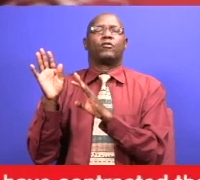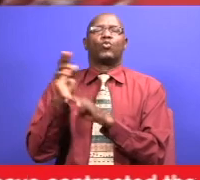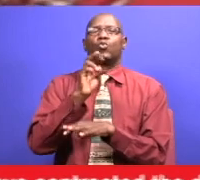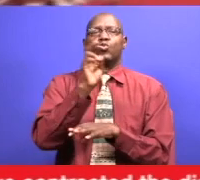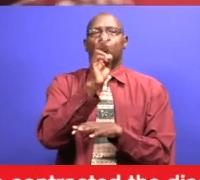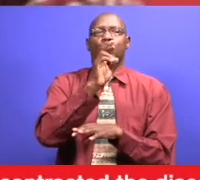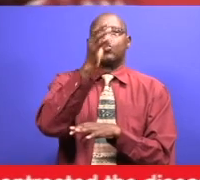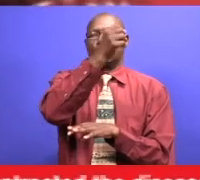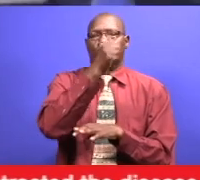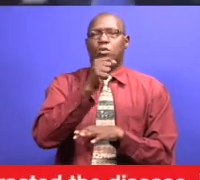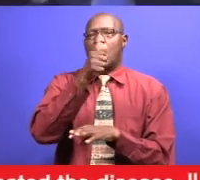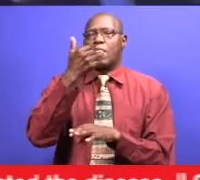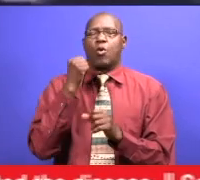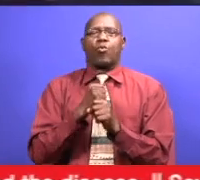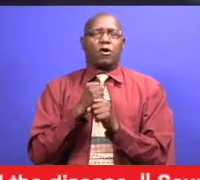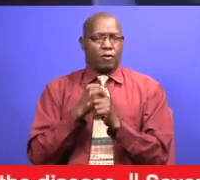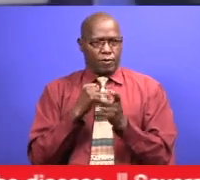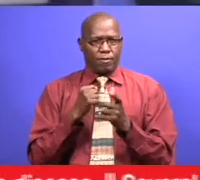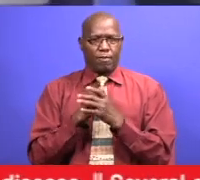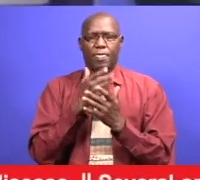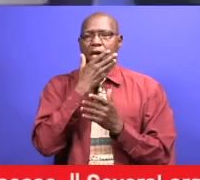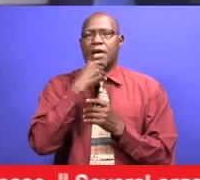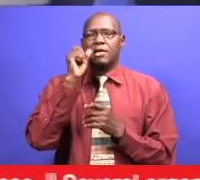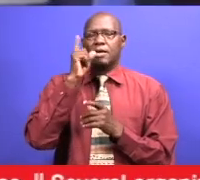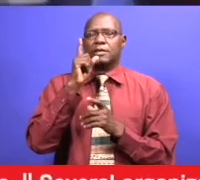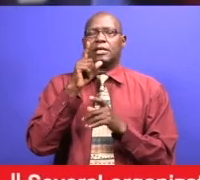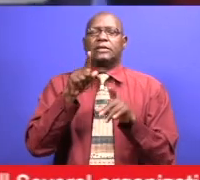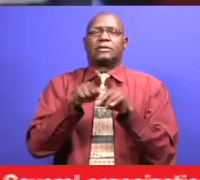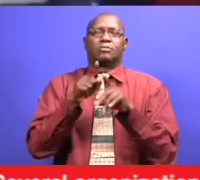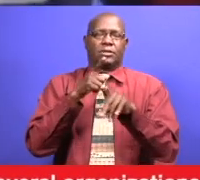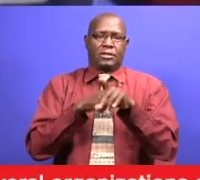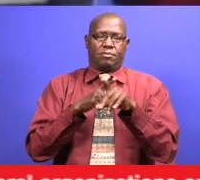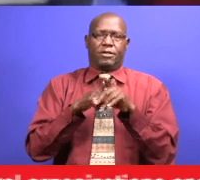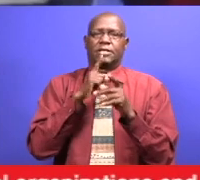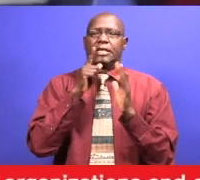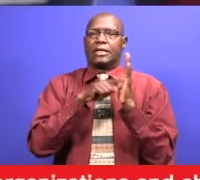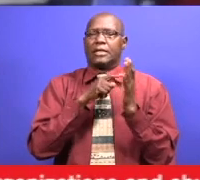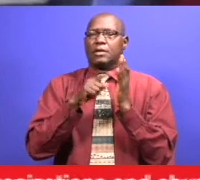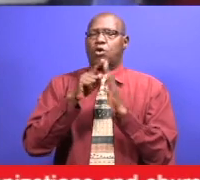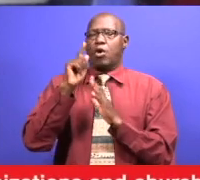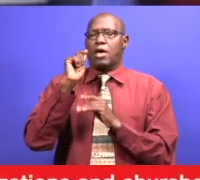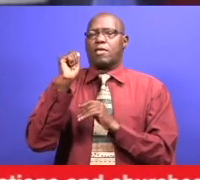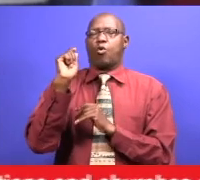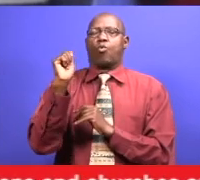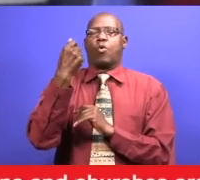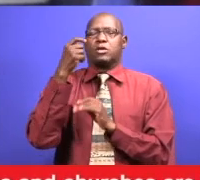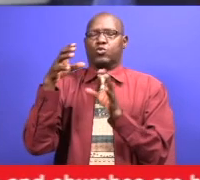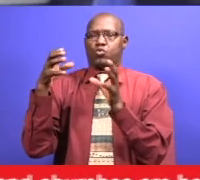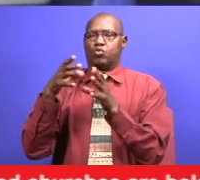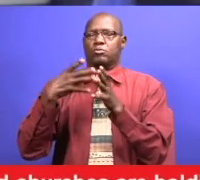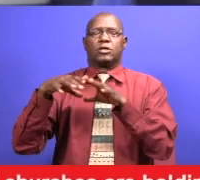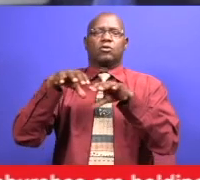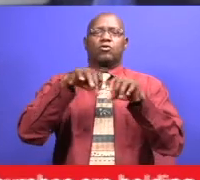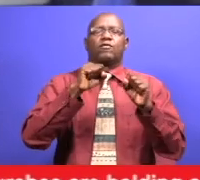kufanya kazi hiyo. Kenyatta has at the same time told off critics from the Kenya Kwanza faction over the recent attempt to hijack the Jubilee